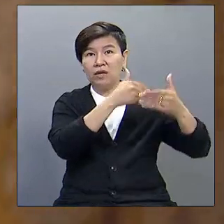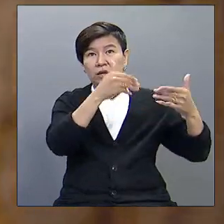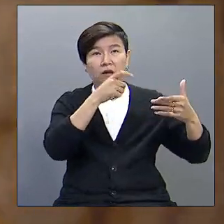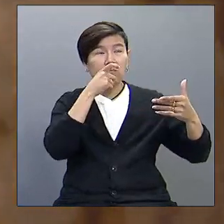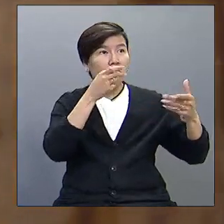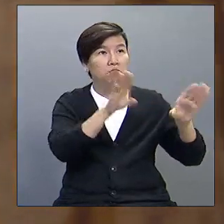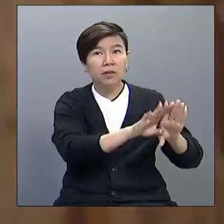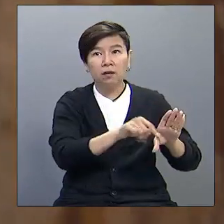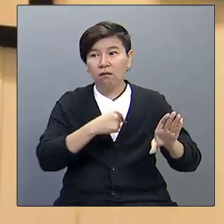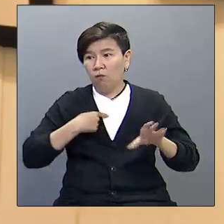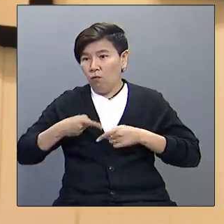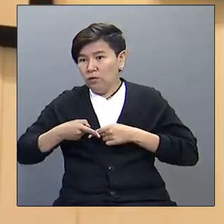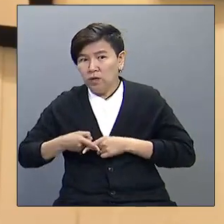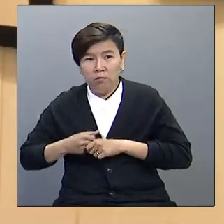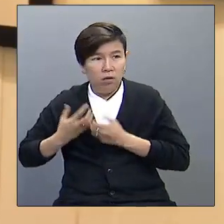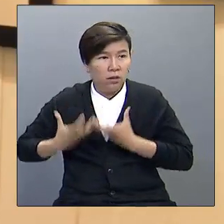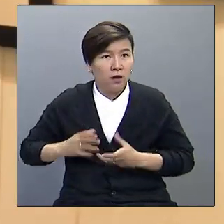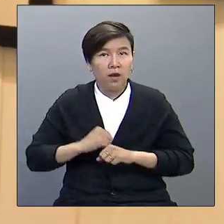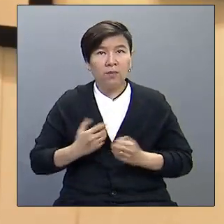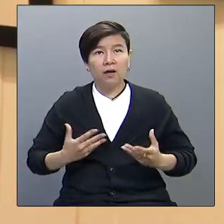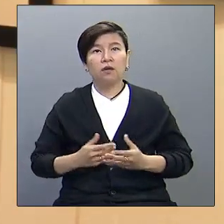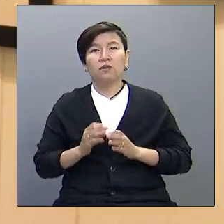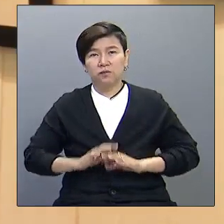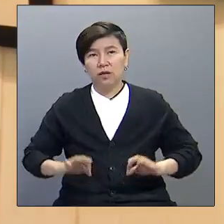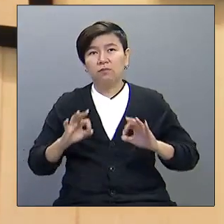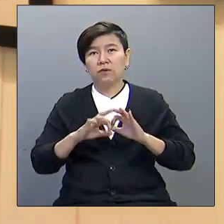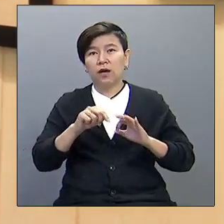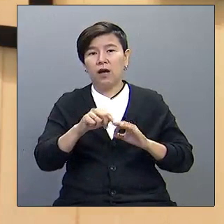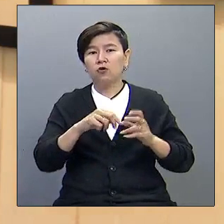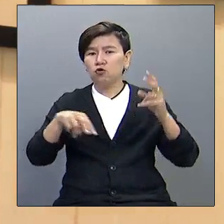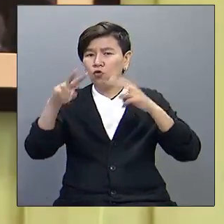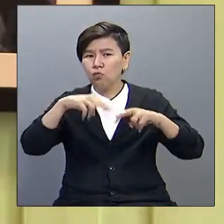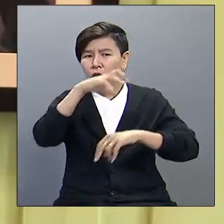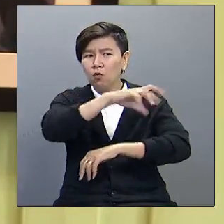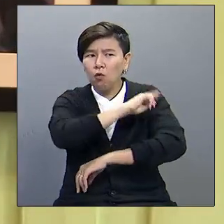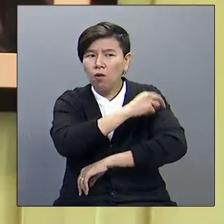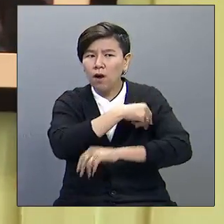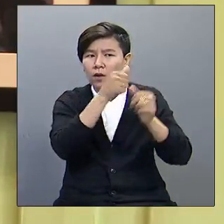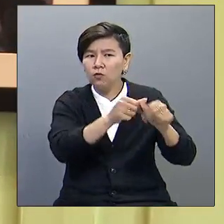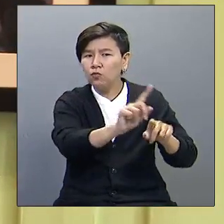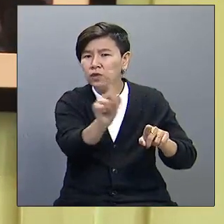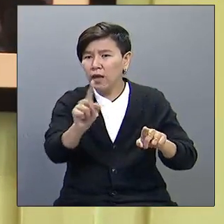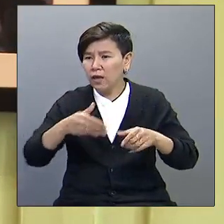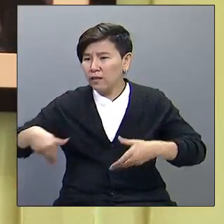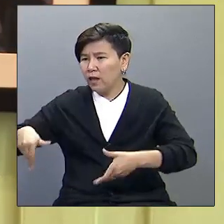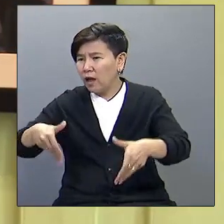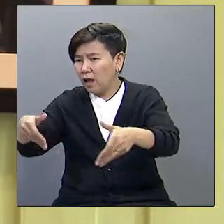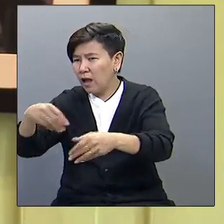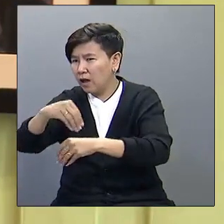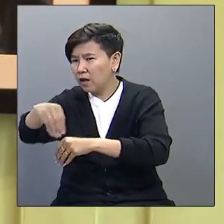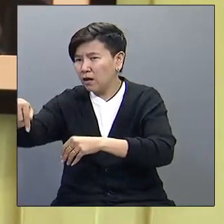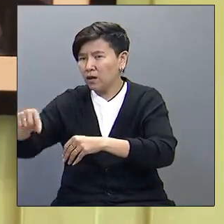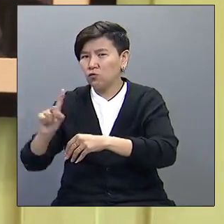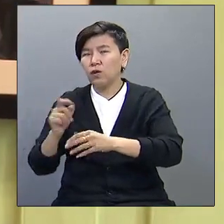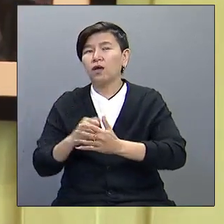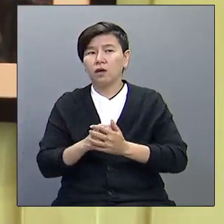ช่างภาพมีกฎในใจข้อแรกเมื่อเดินทางคือการสำรวจทั้งที่ตั้งของโรงพยาบาลเส้นทางที่อยู่และทำการบ้านให้